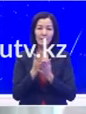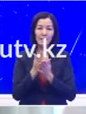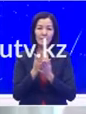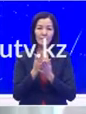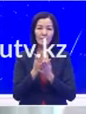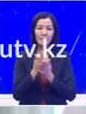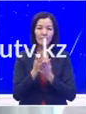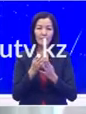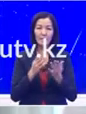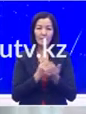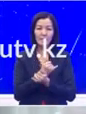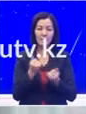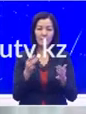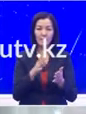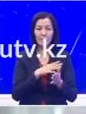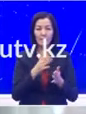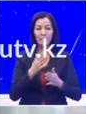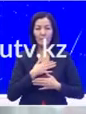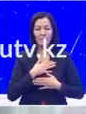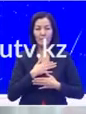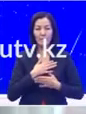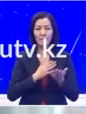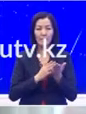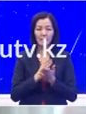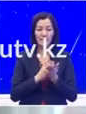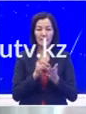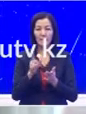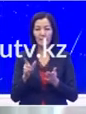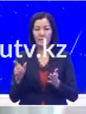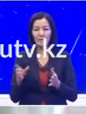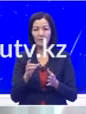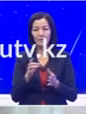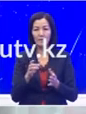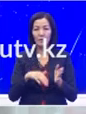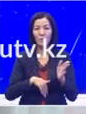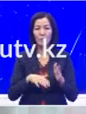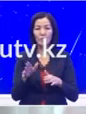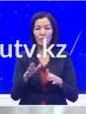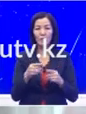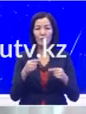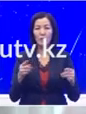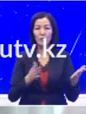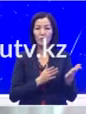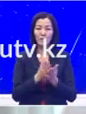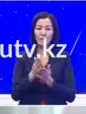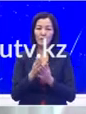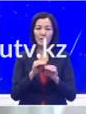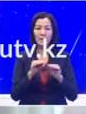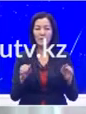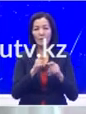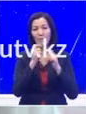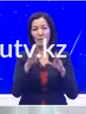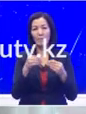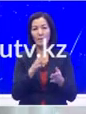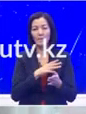осы қызмет жасаған біздің әріптестеріміз, сол мәдениет майталмандары әртүрлі деңгейдегі жаңағы